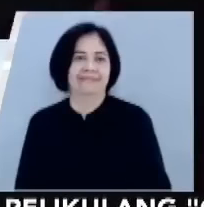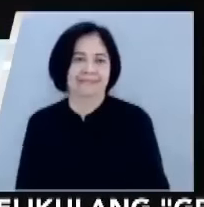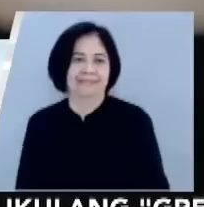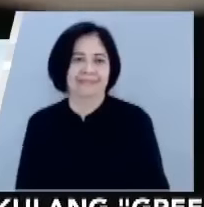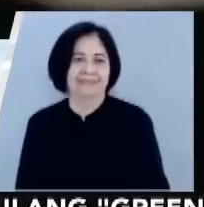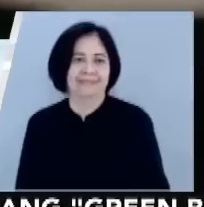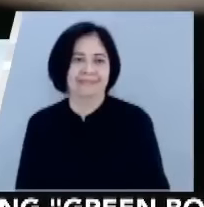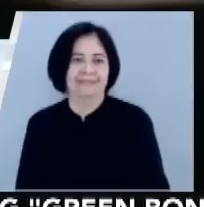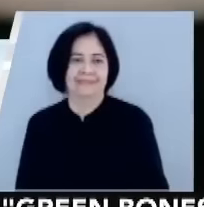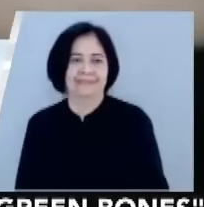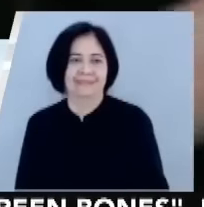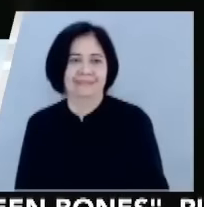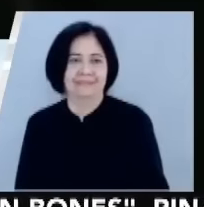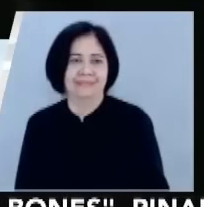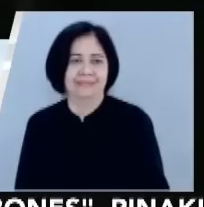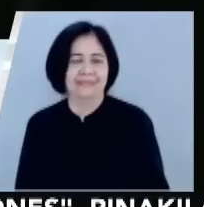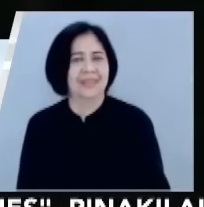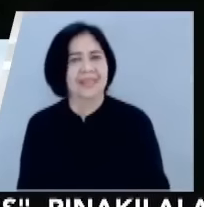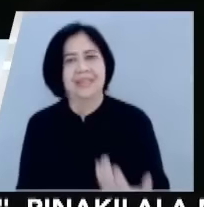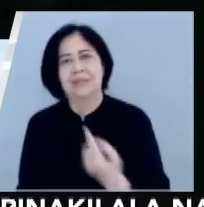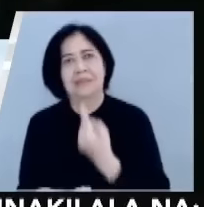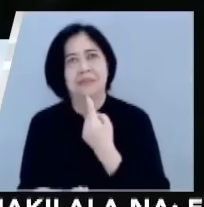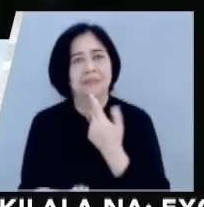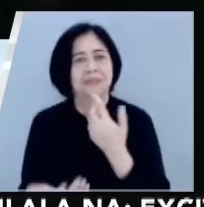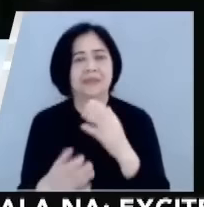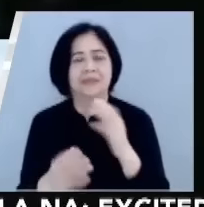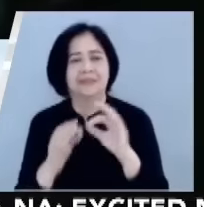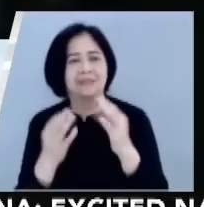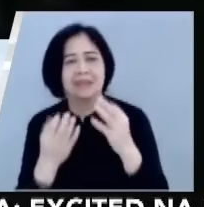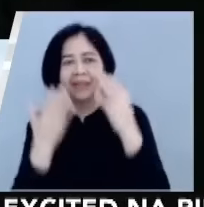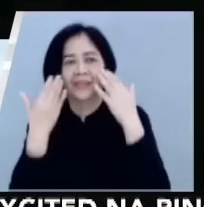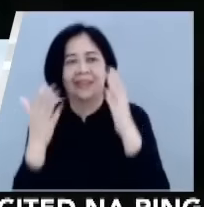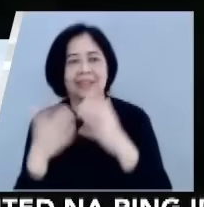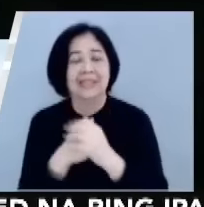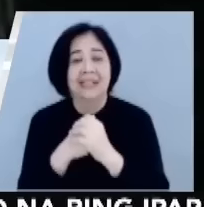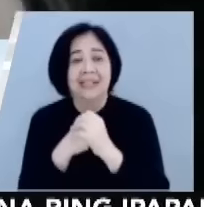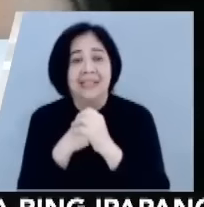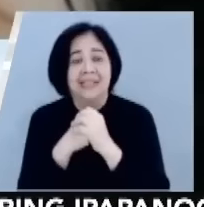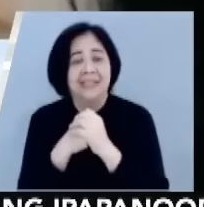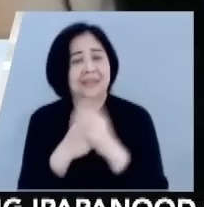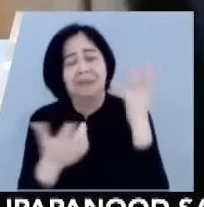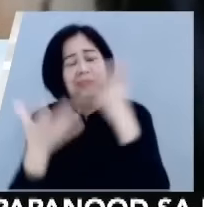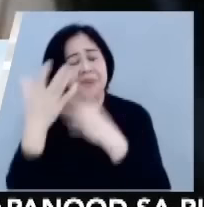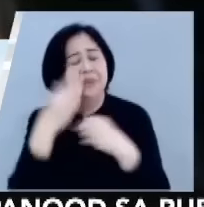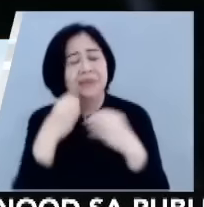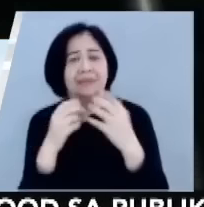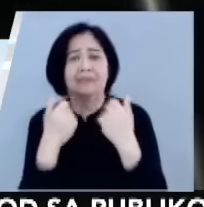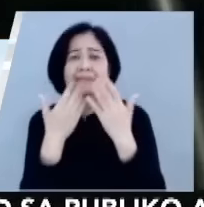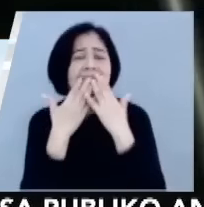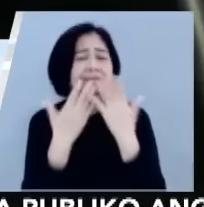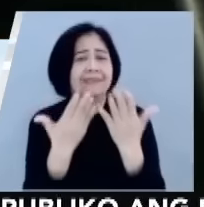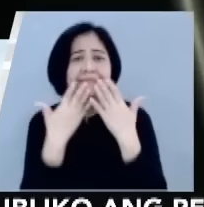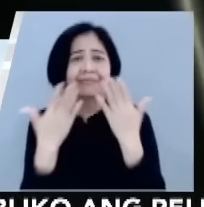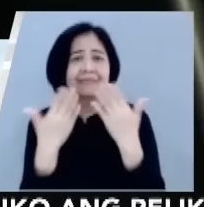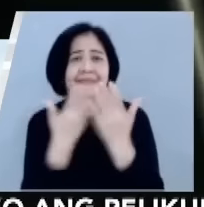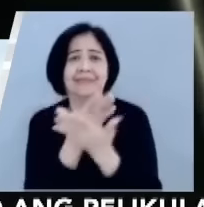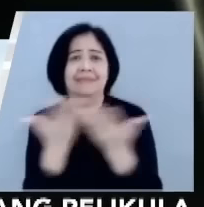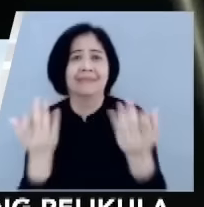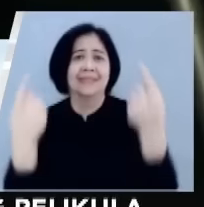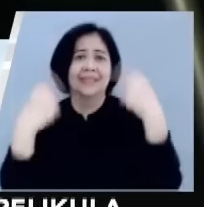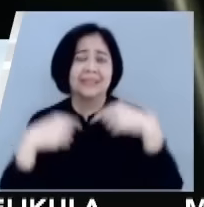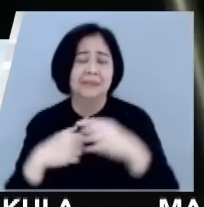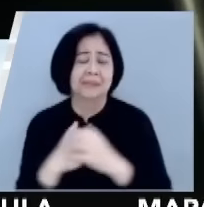I was just thinking about my family the whole time. I just like, I don't know, it's just beautiful and I'm so grateful. And I'm so grateful that everyone came and